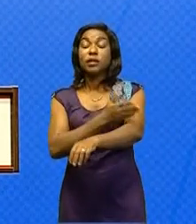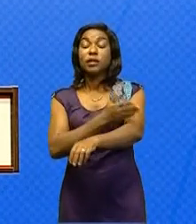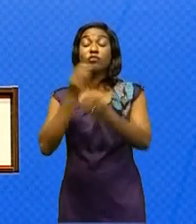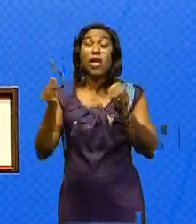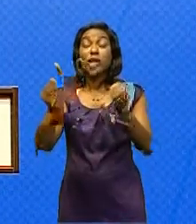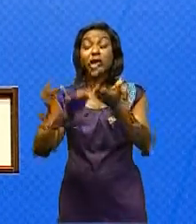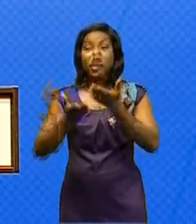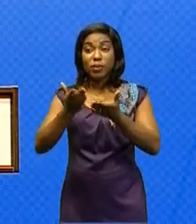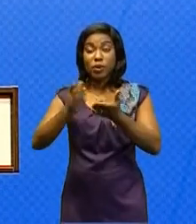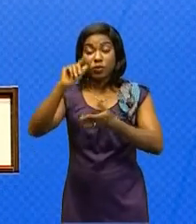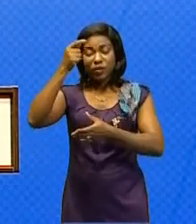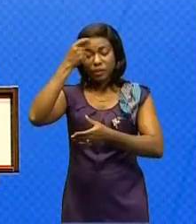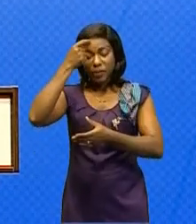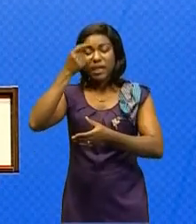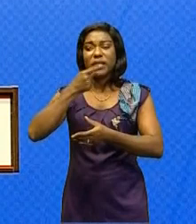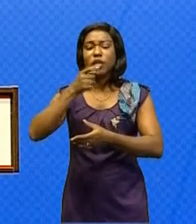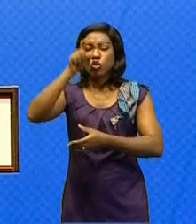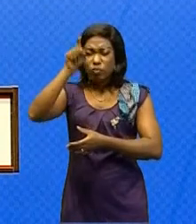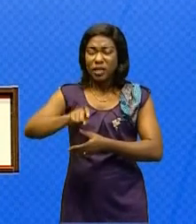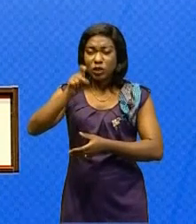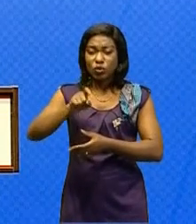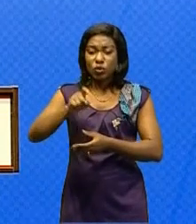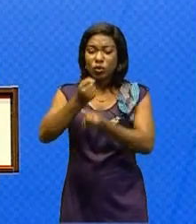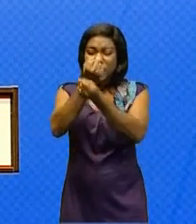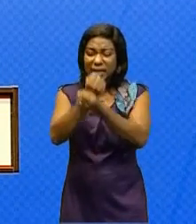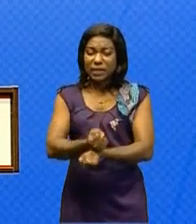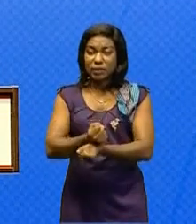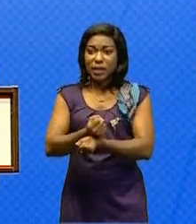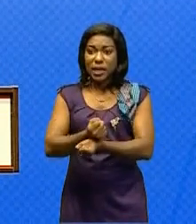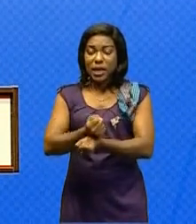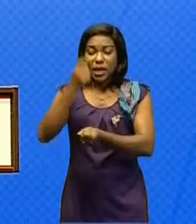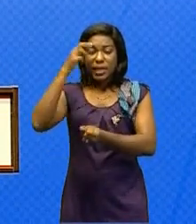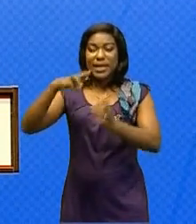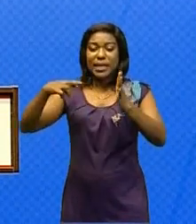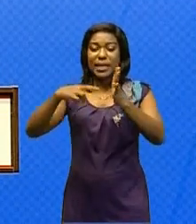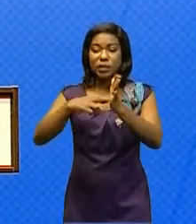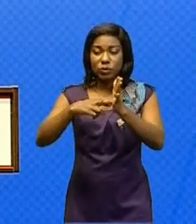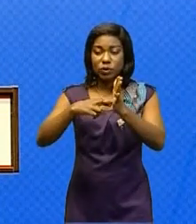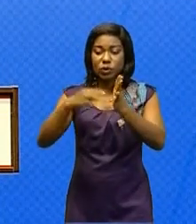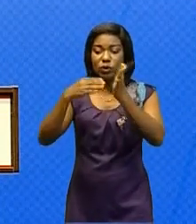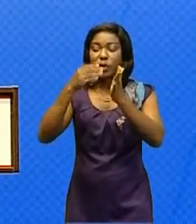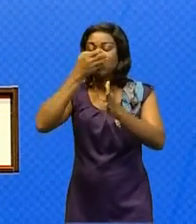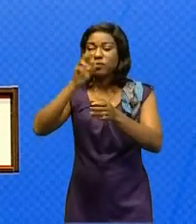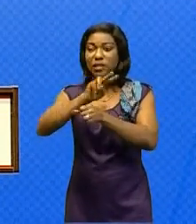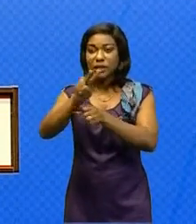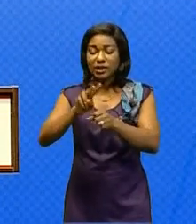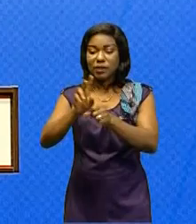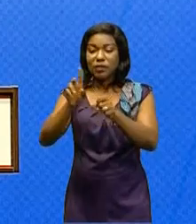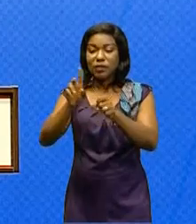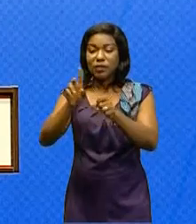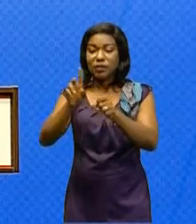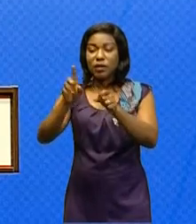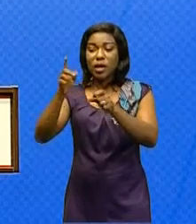message d'appel au respect strict des mesures de riposte à la COVID-19 édictées par le président